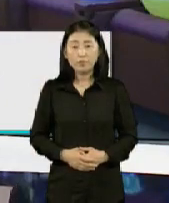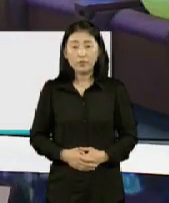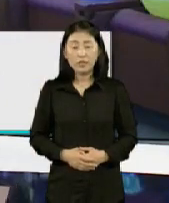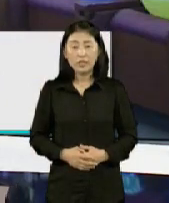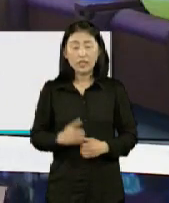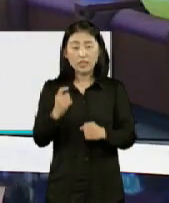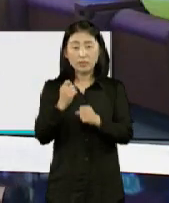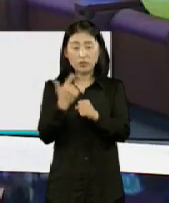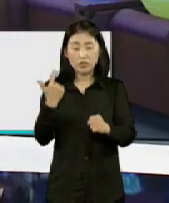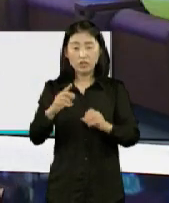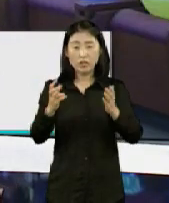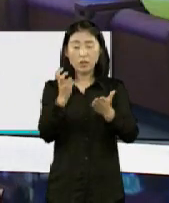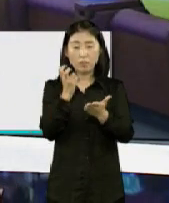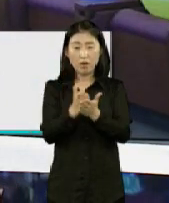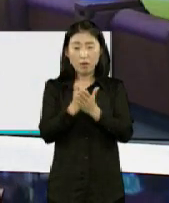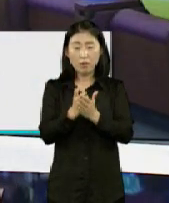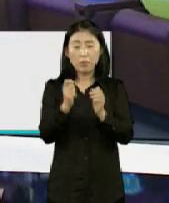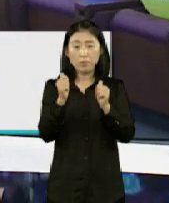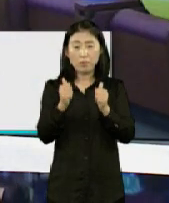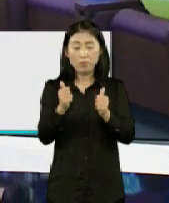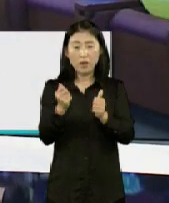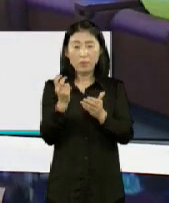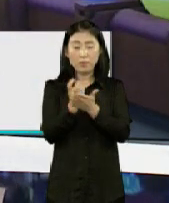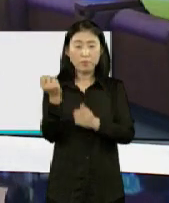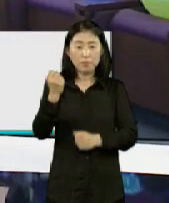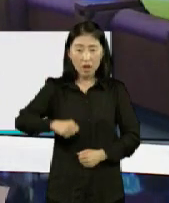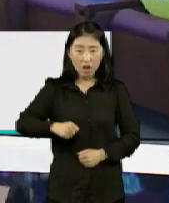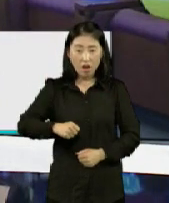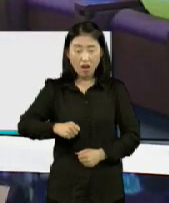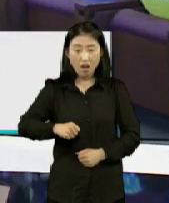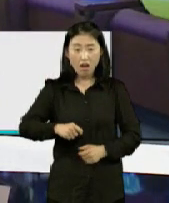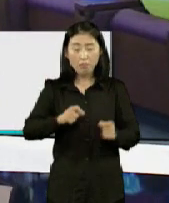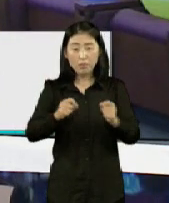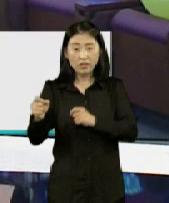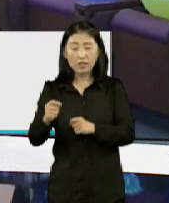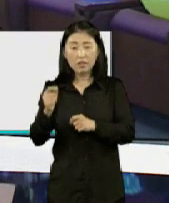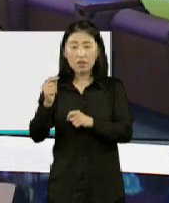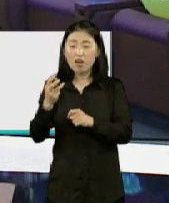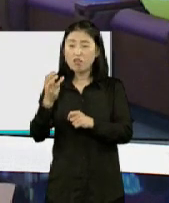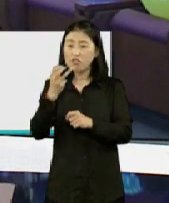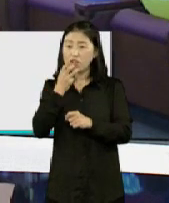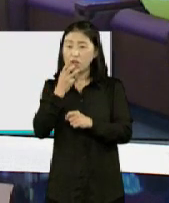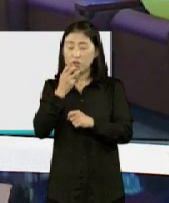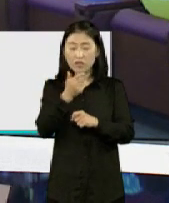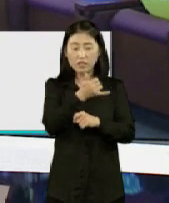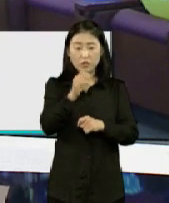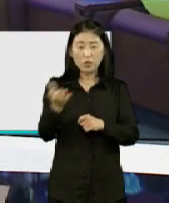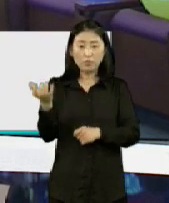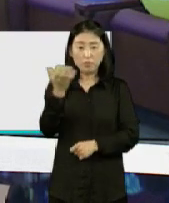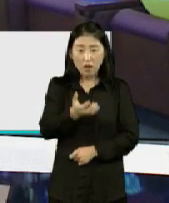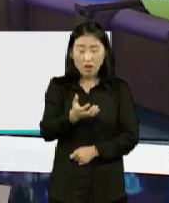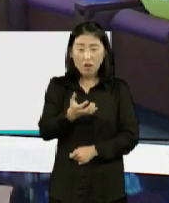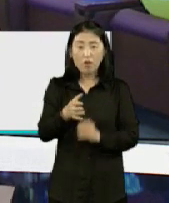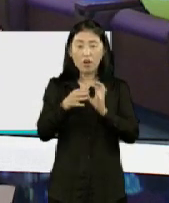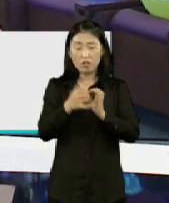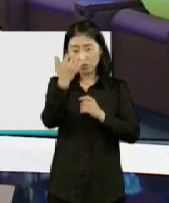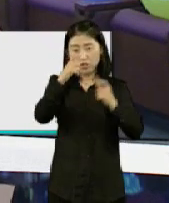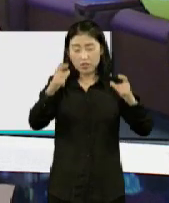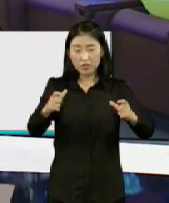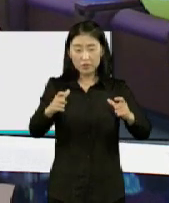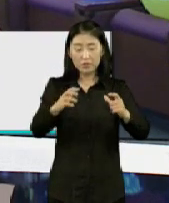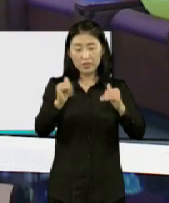네, 16년 전 헌법재판소의 위헌 판결 이후 미완으로 남아있는 행정수도 완성을 위해 충청권이